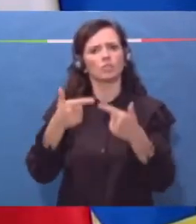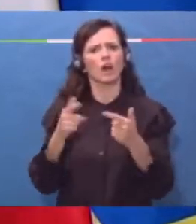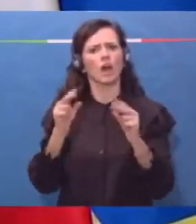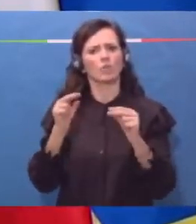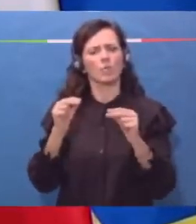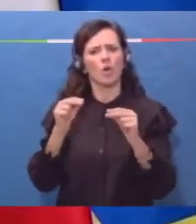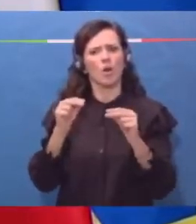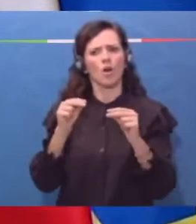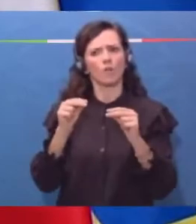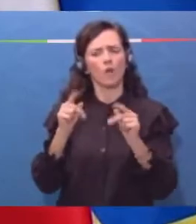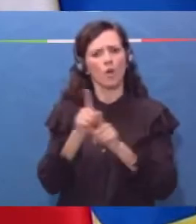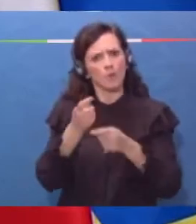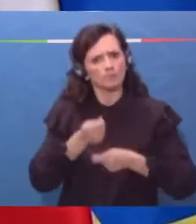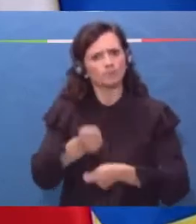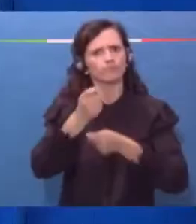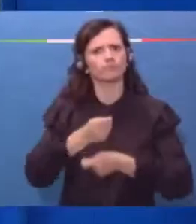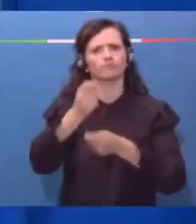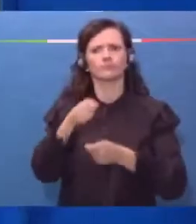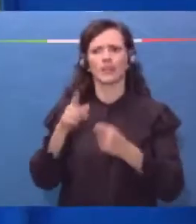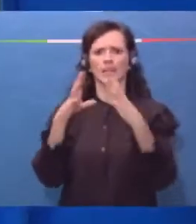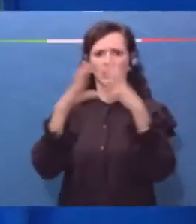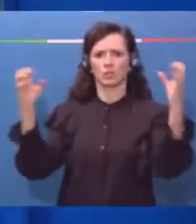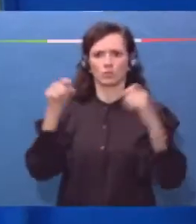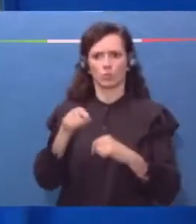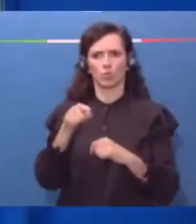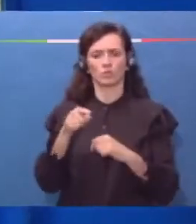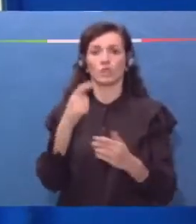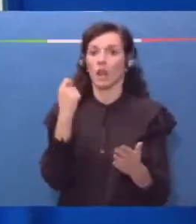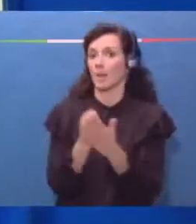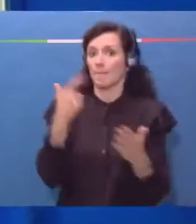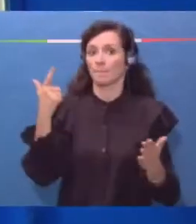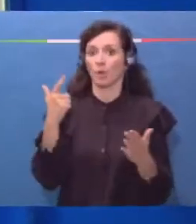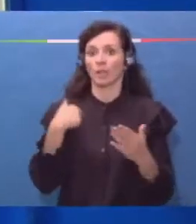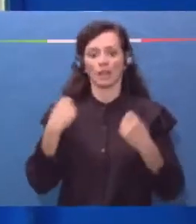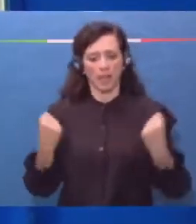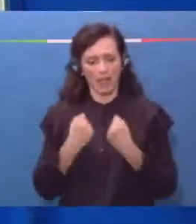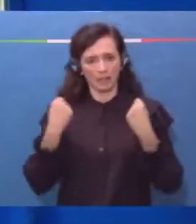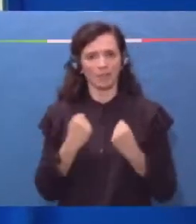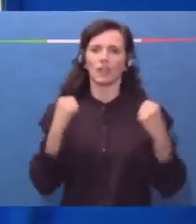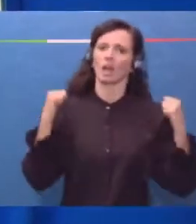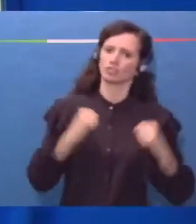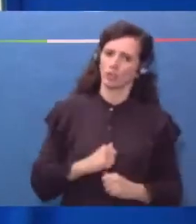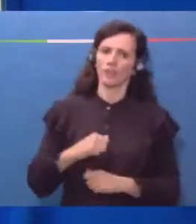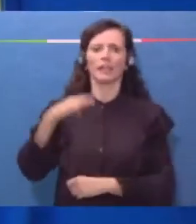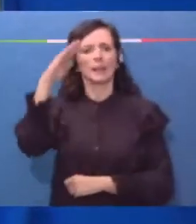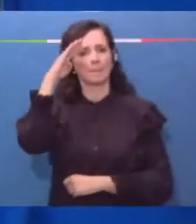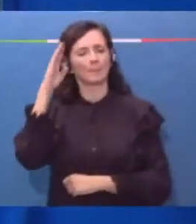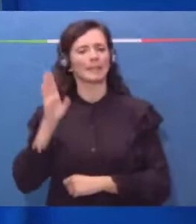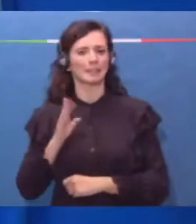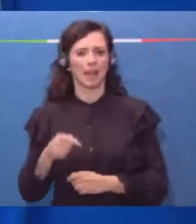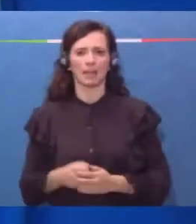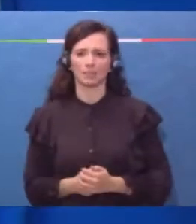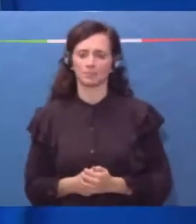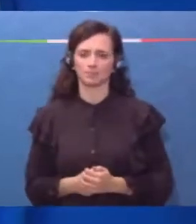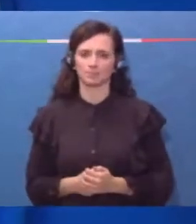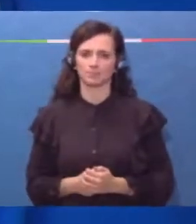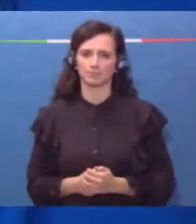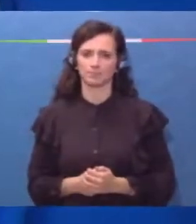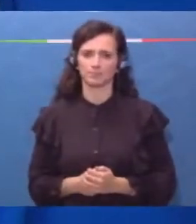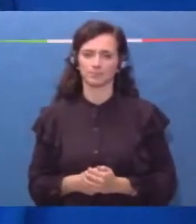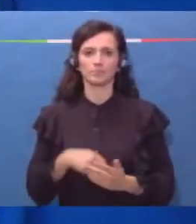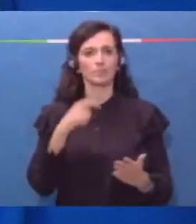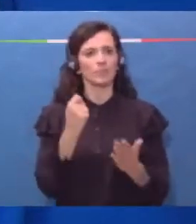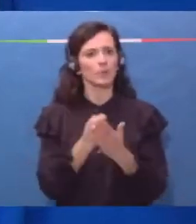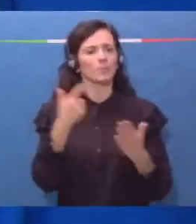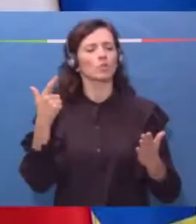questa industria che è così importante per le nostre attività civili come militari, e chiarimenti nel